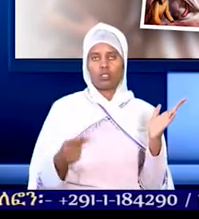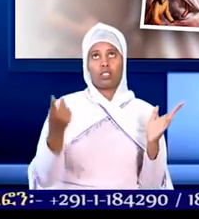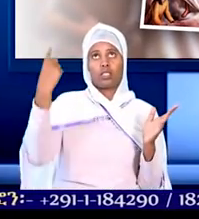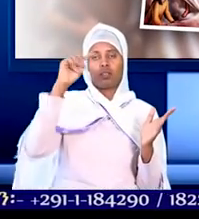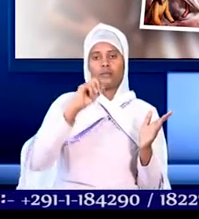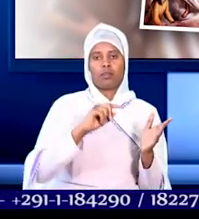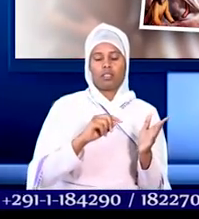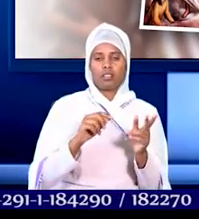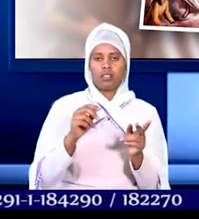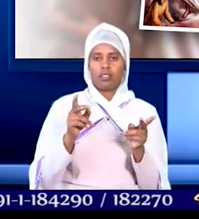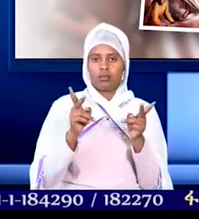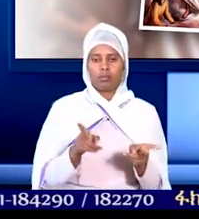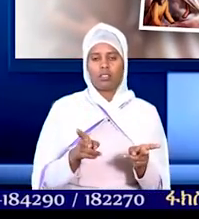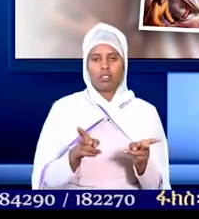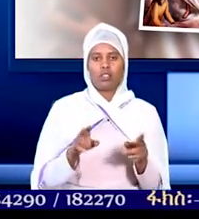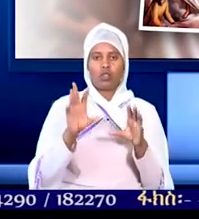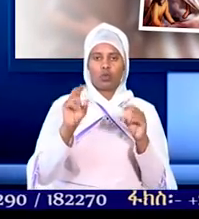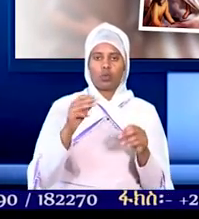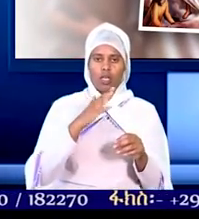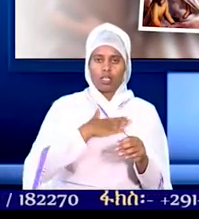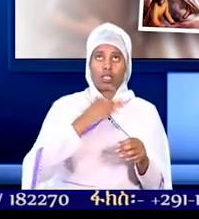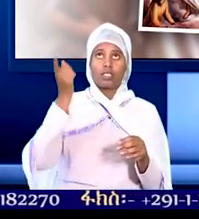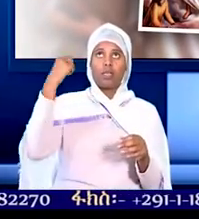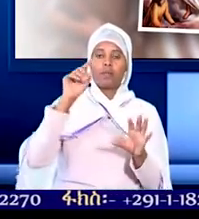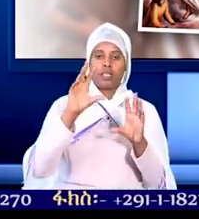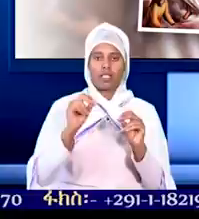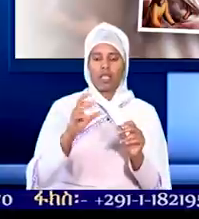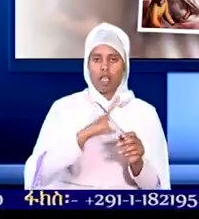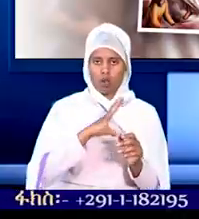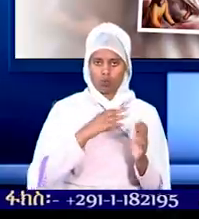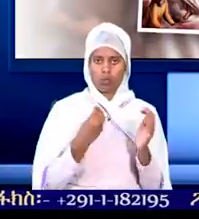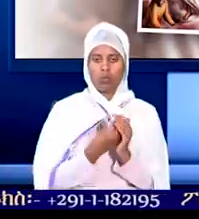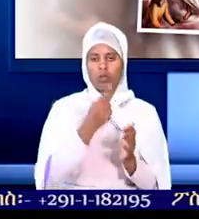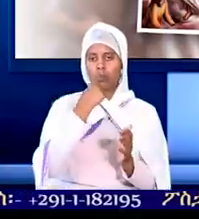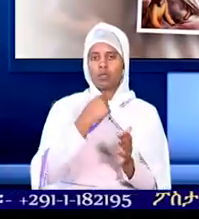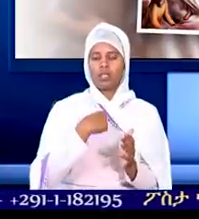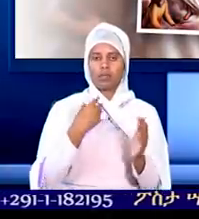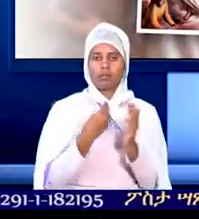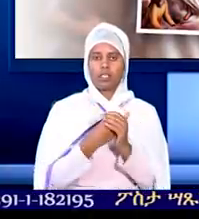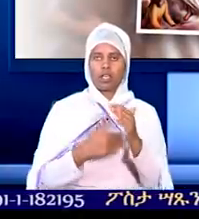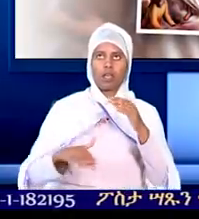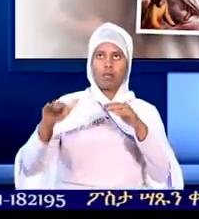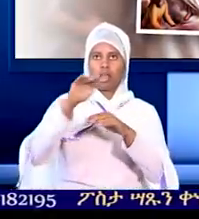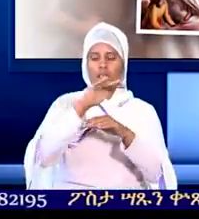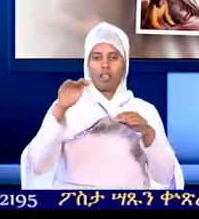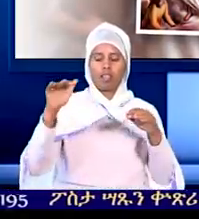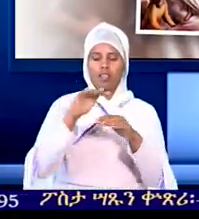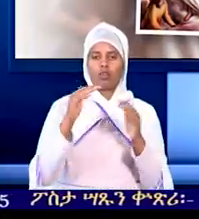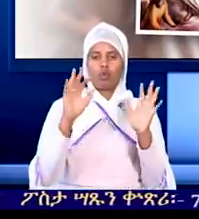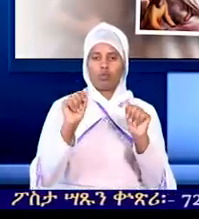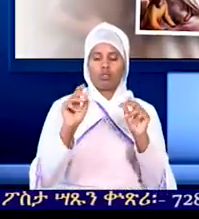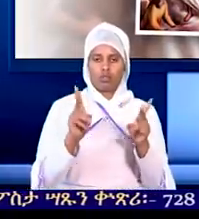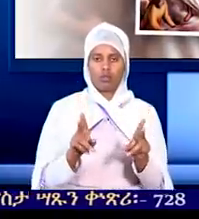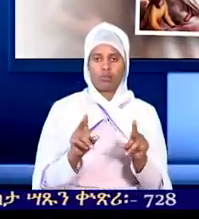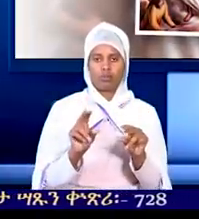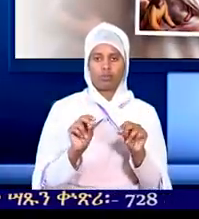ንክሰዓር እግዚኣብሔር ኣምላኽ ድማ እወ ኣነ ፈጣሪኹም ኣለኹም እናበለ ኣብ ልዕልዮም